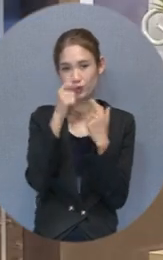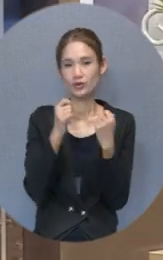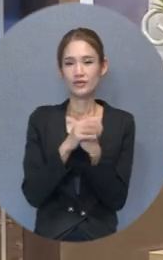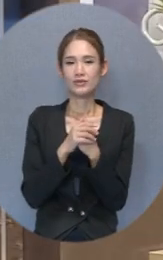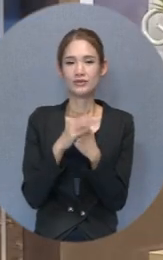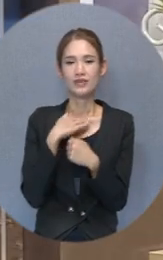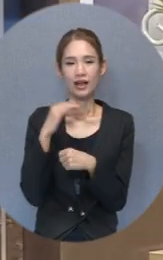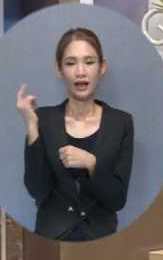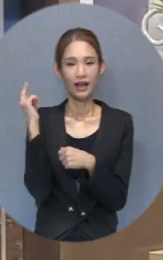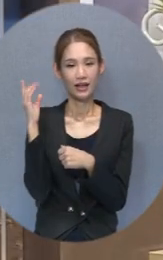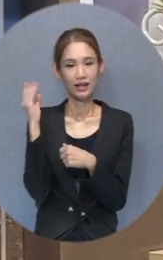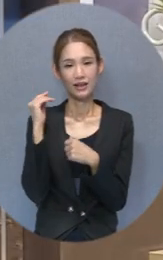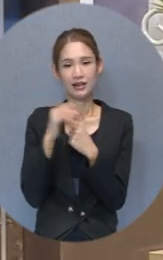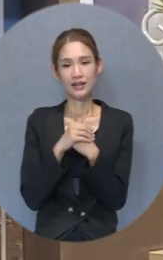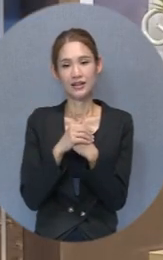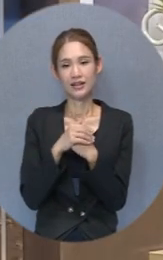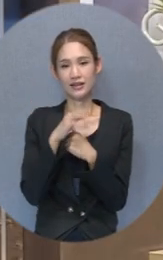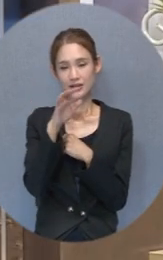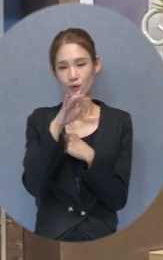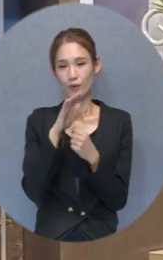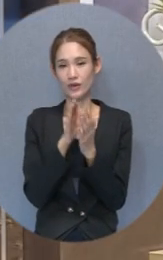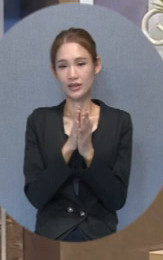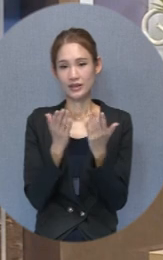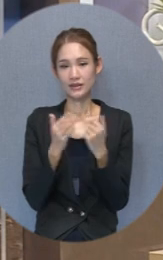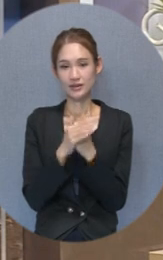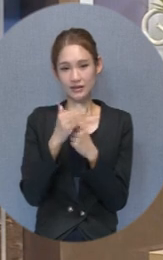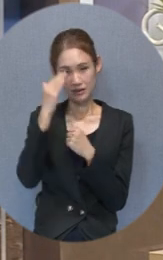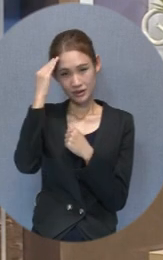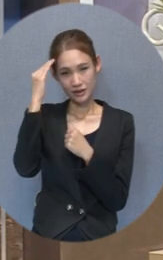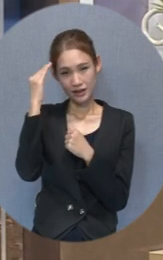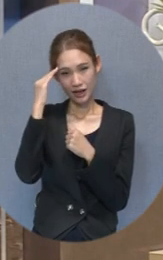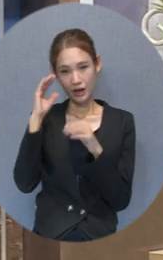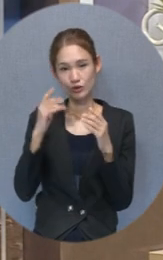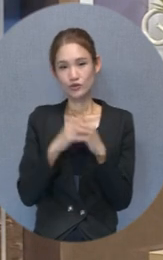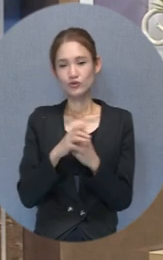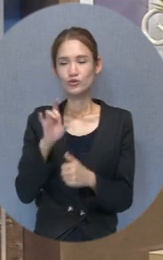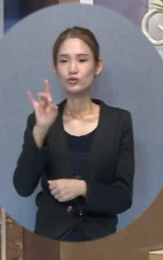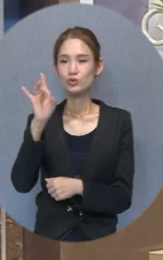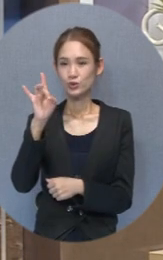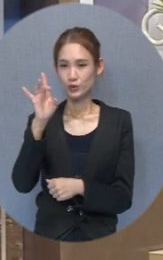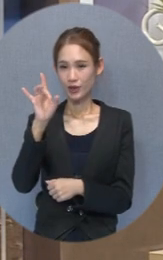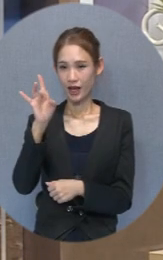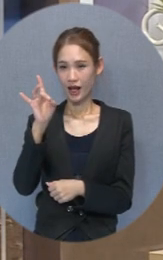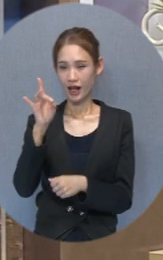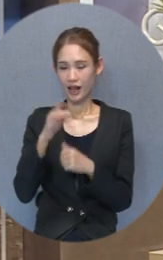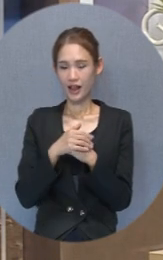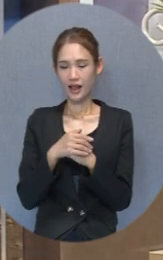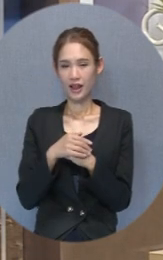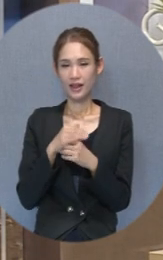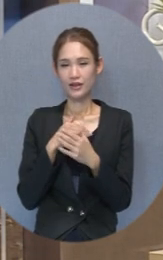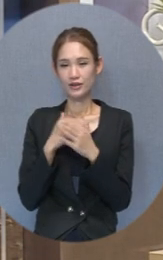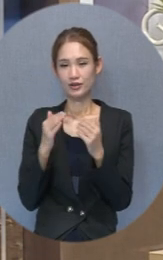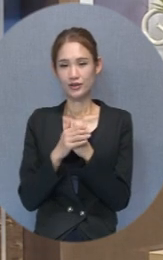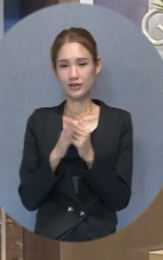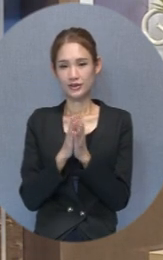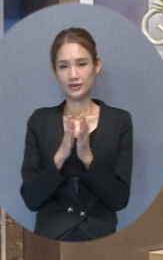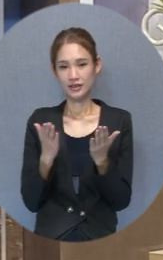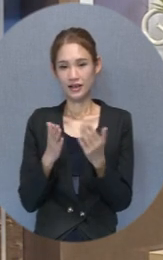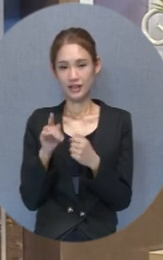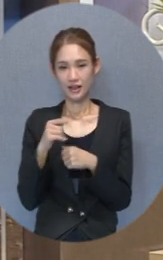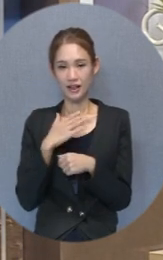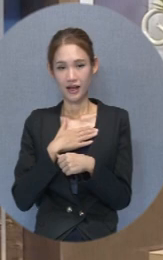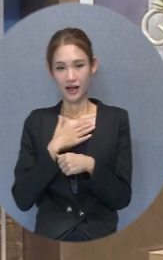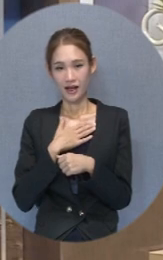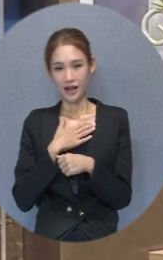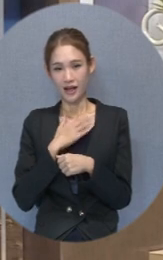제가 듣기로는 이 점자 촉각책이 국내 유일 네. 점자 촉각책이라고 알고